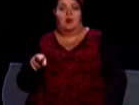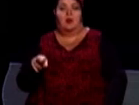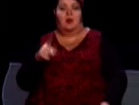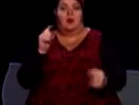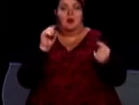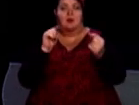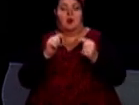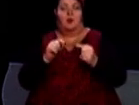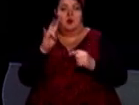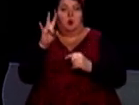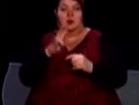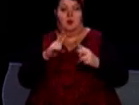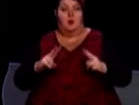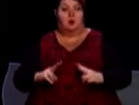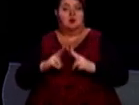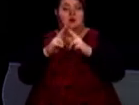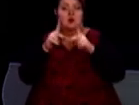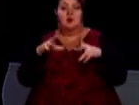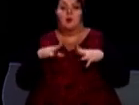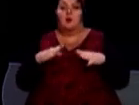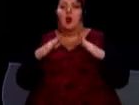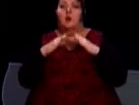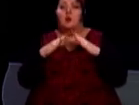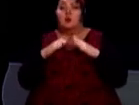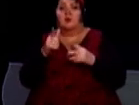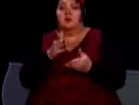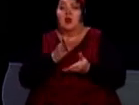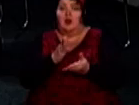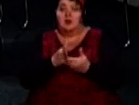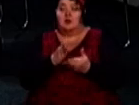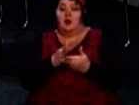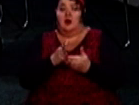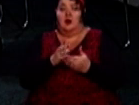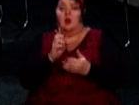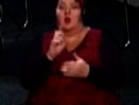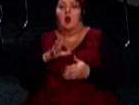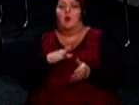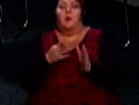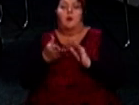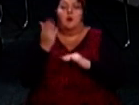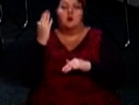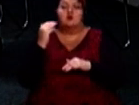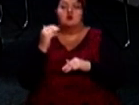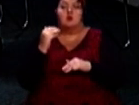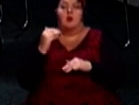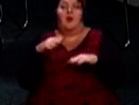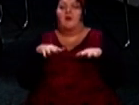напроти монастир, і там була будівля, вона є, будівля бувшого владики,